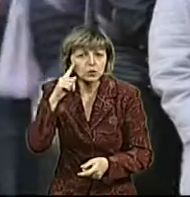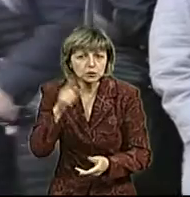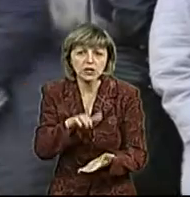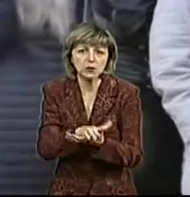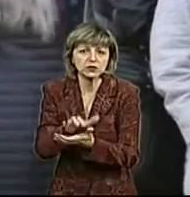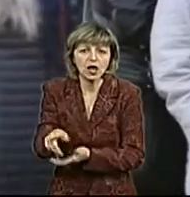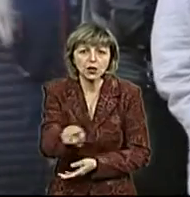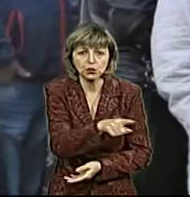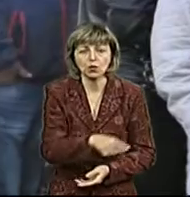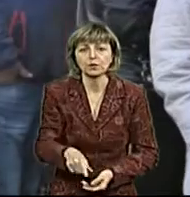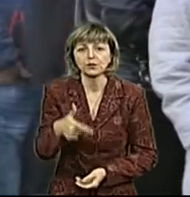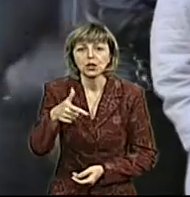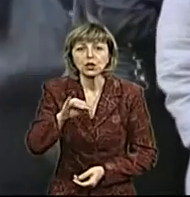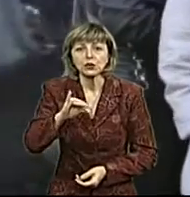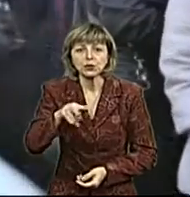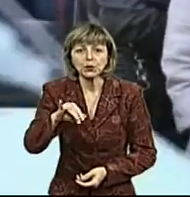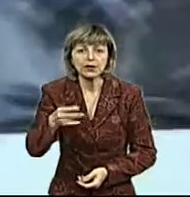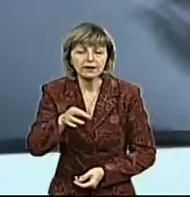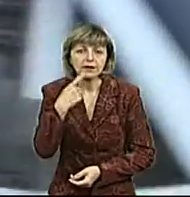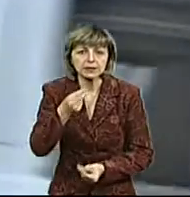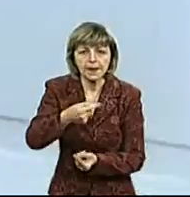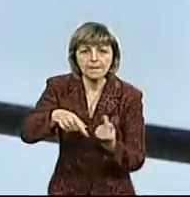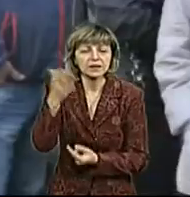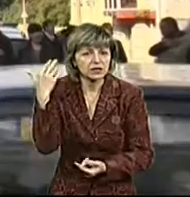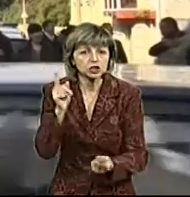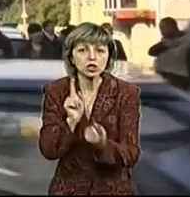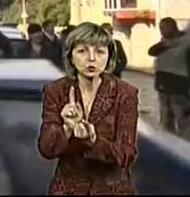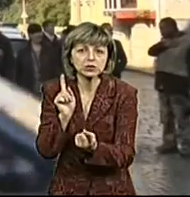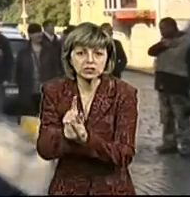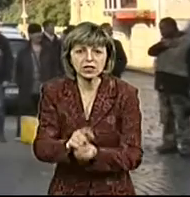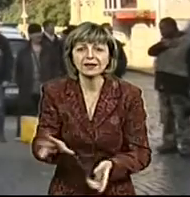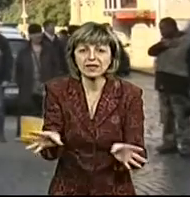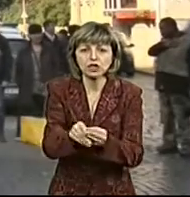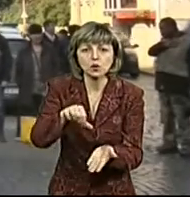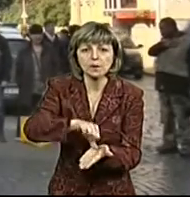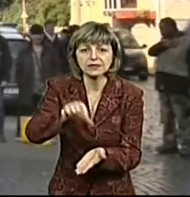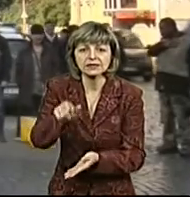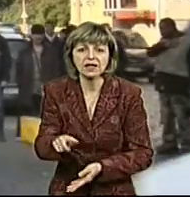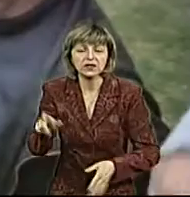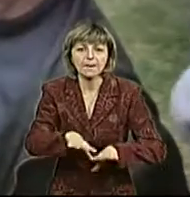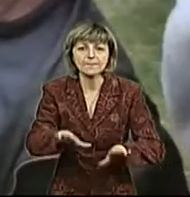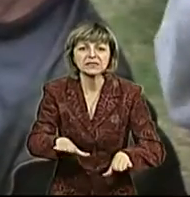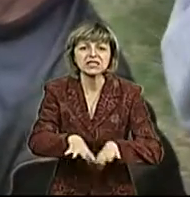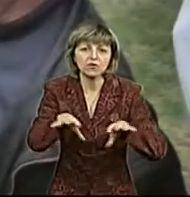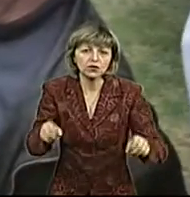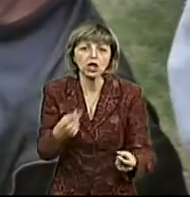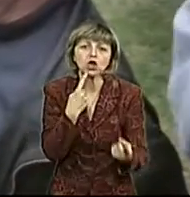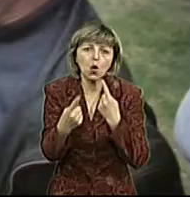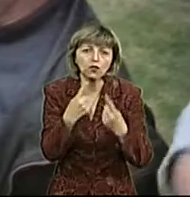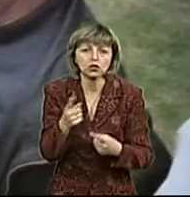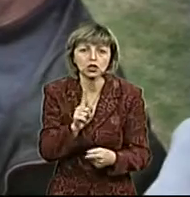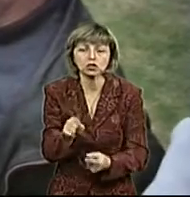вже. Юлія Гусак каже, підприємці раніше вже зустрічалися із представниками місцевої влади, говорили, що